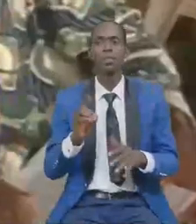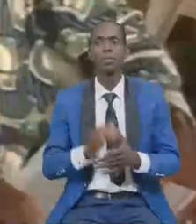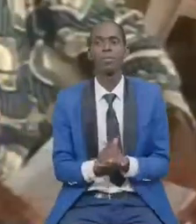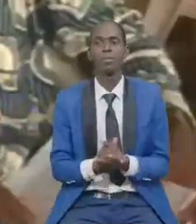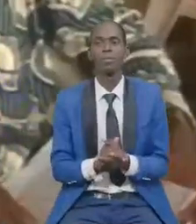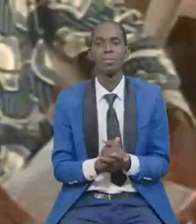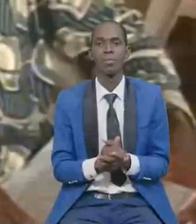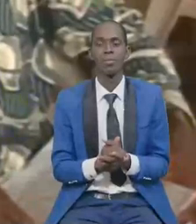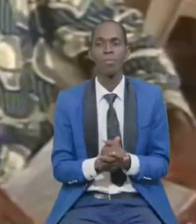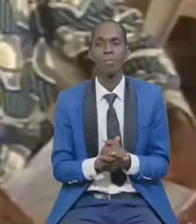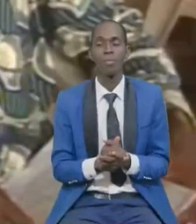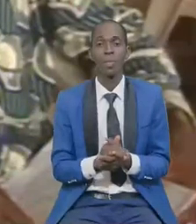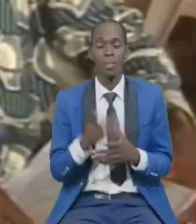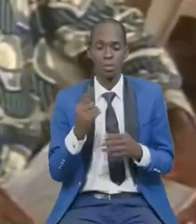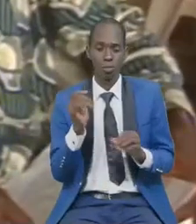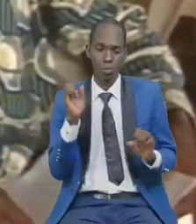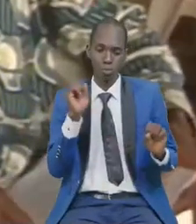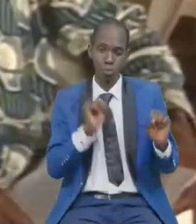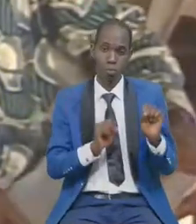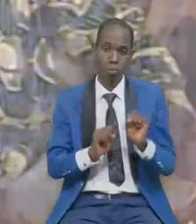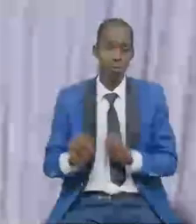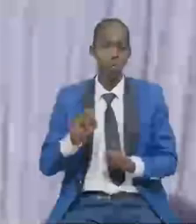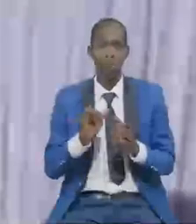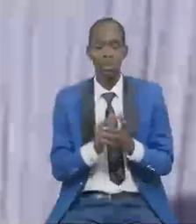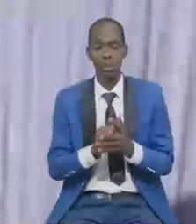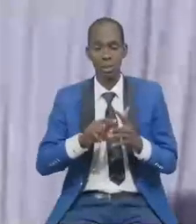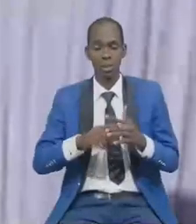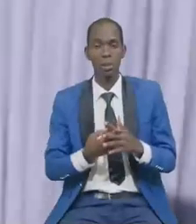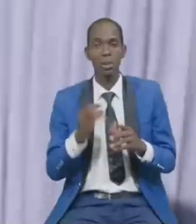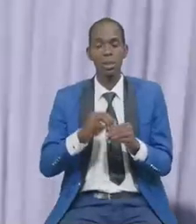Les luttes qui ont commencé dans le jardin d'Éden,